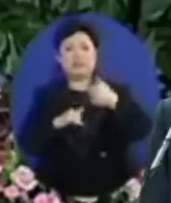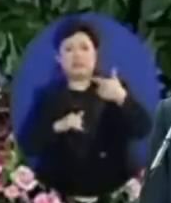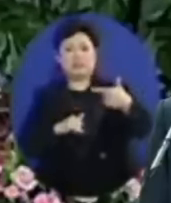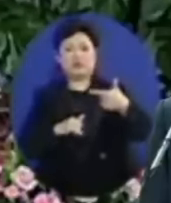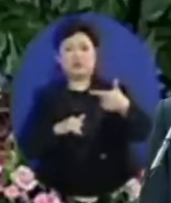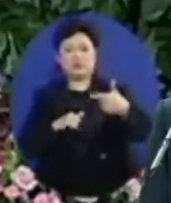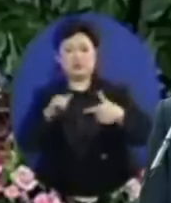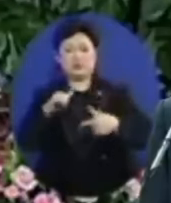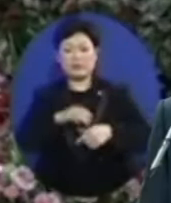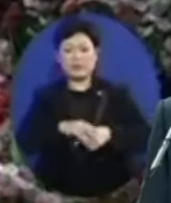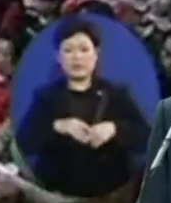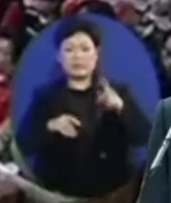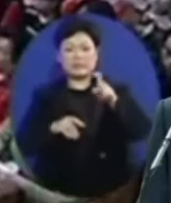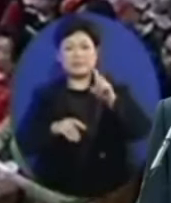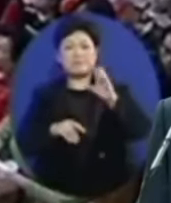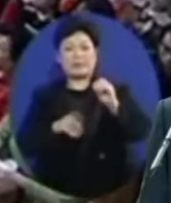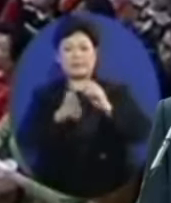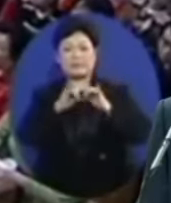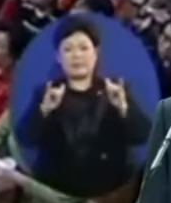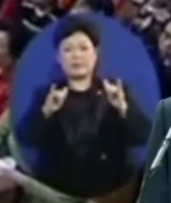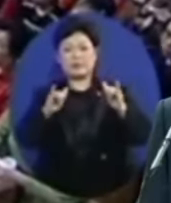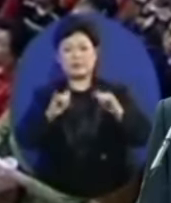의하면 10만 명당